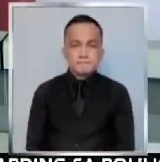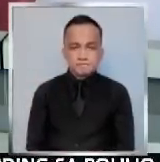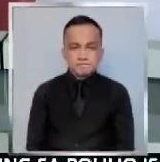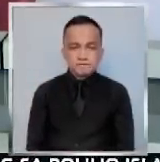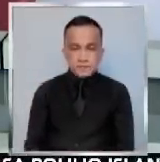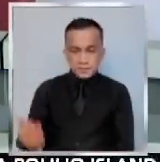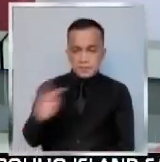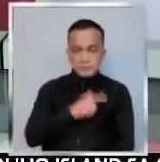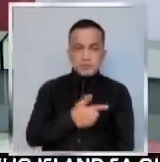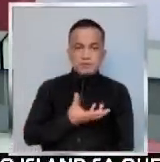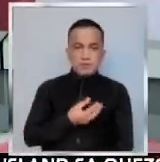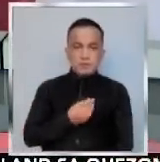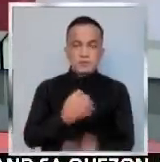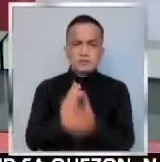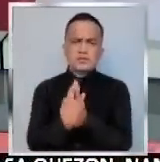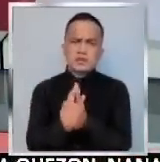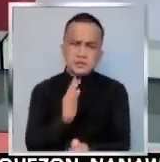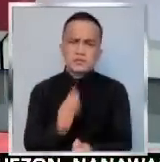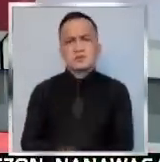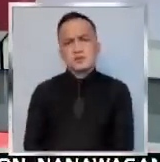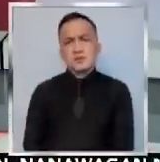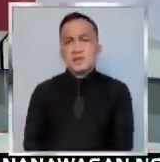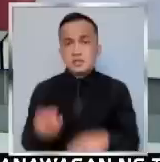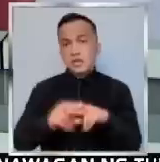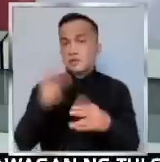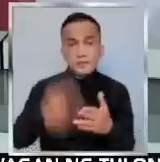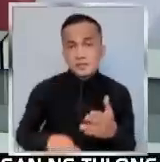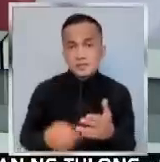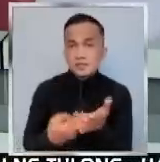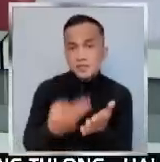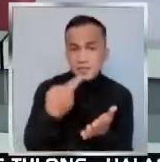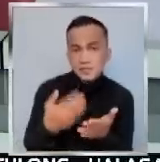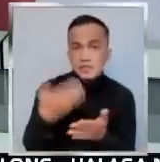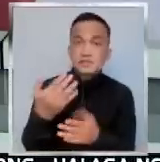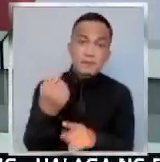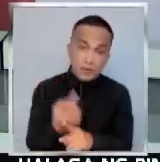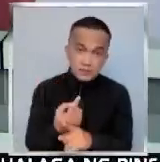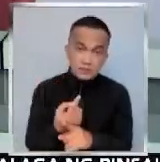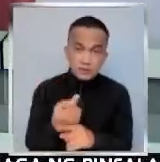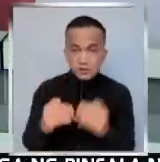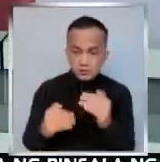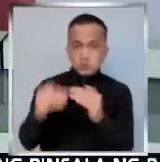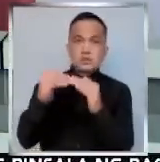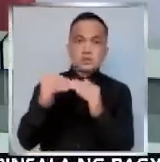Pinangangambahan ng ilang eksperto na magtaas presyo ang bigas sa susunod na buwan. Umabot na kasi sa